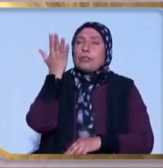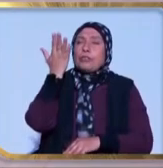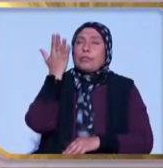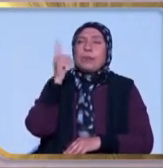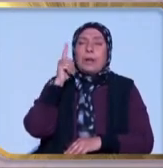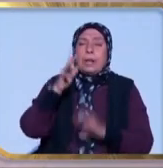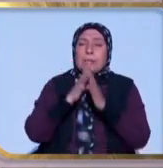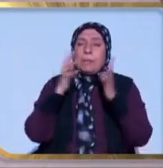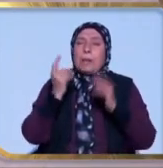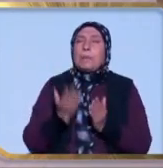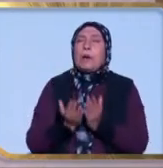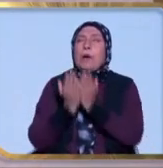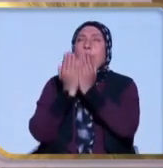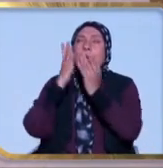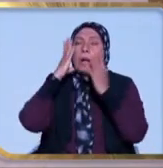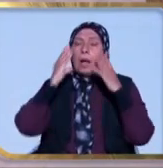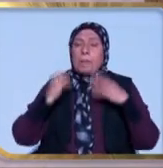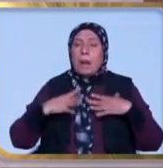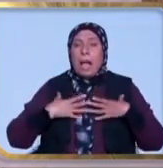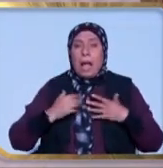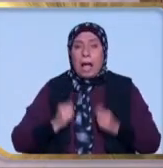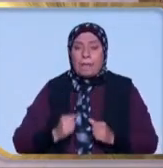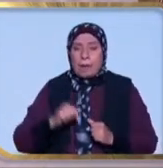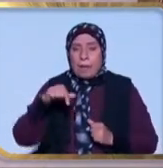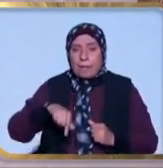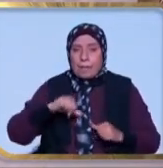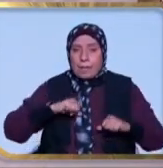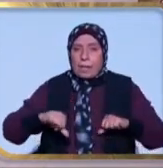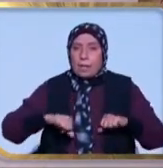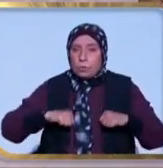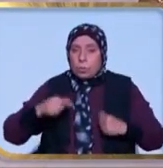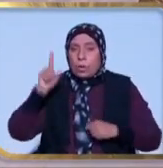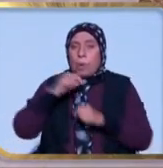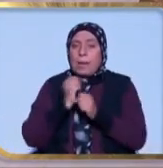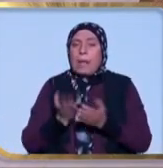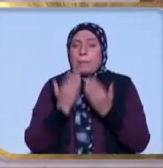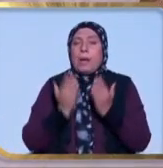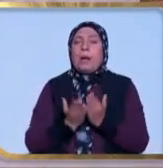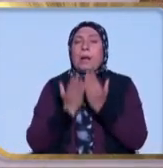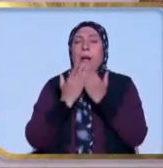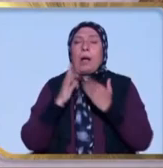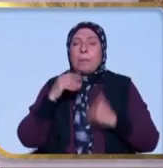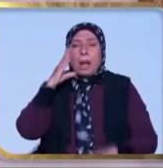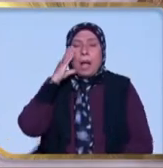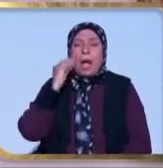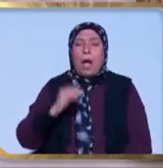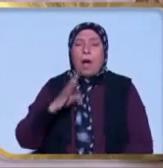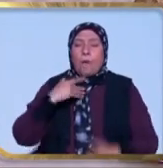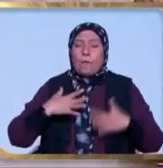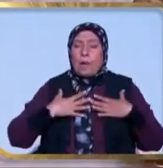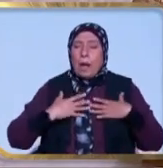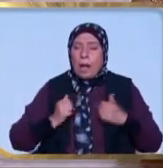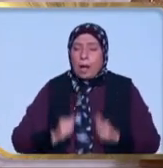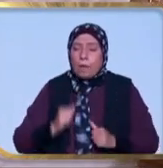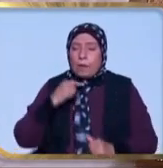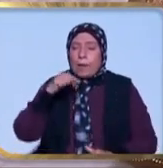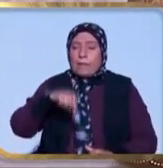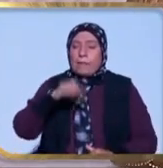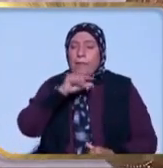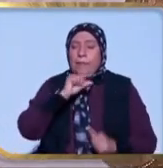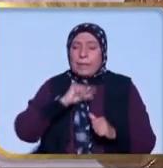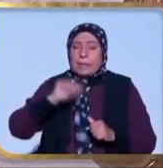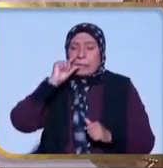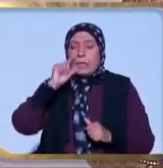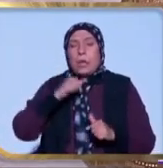إنا نسألك العافية في الدنيا والآخرة، اللهم إنا نسألك العفو والعافية في ديننا